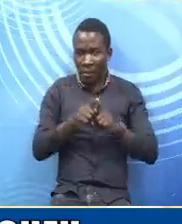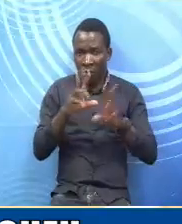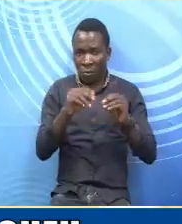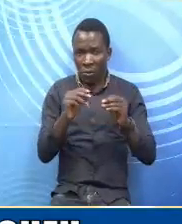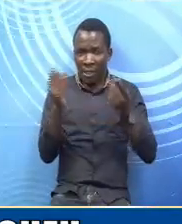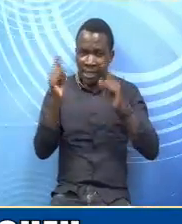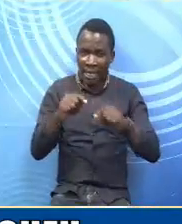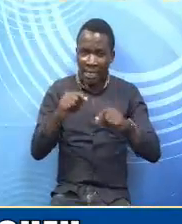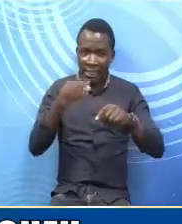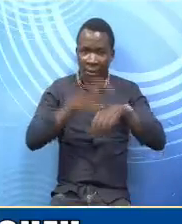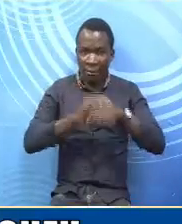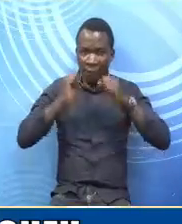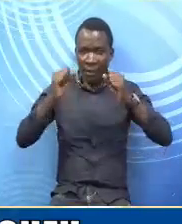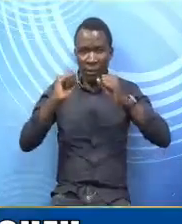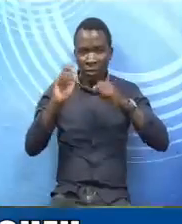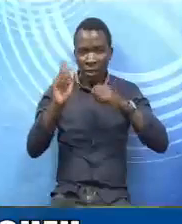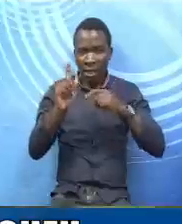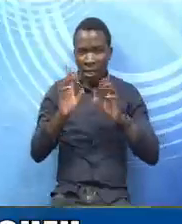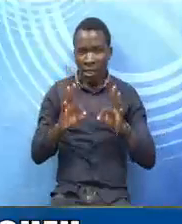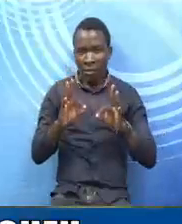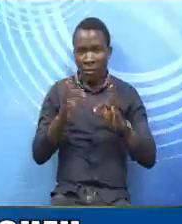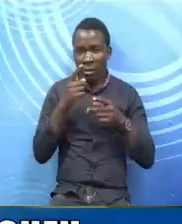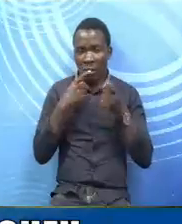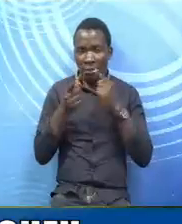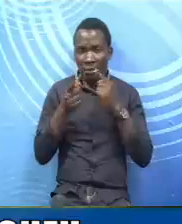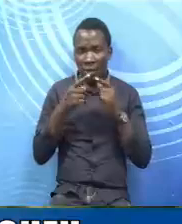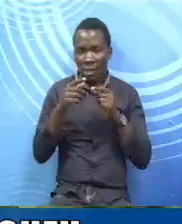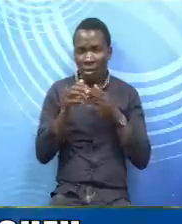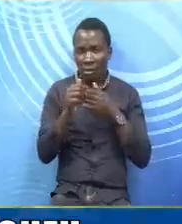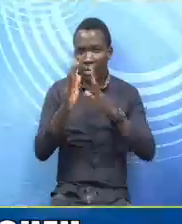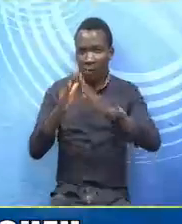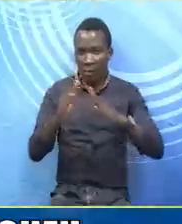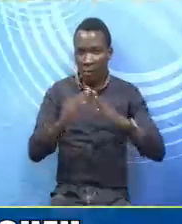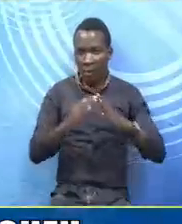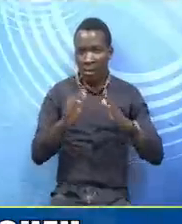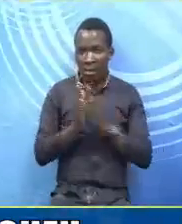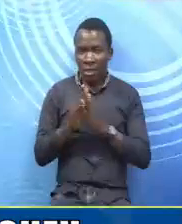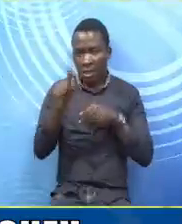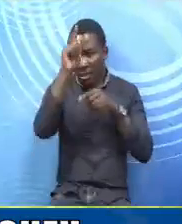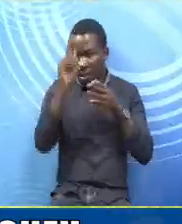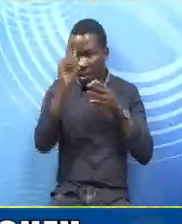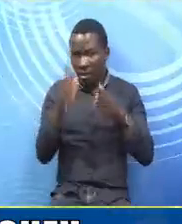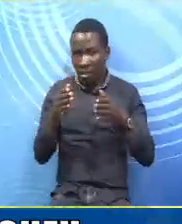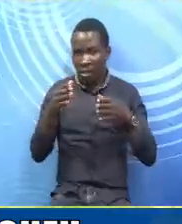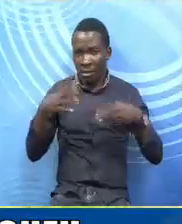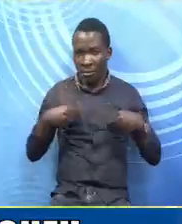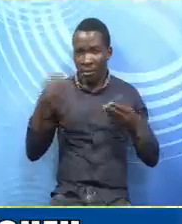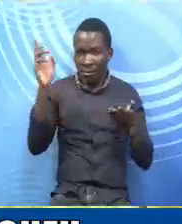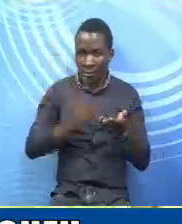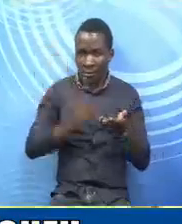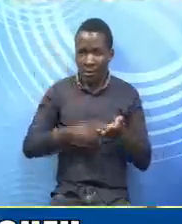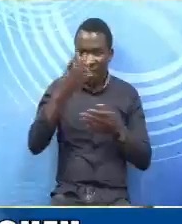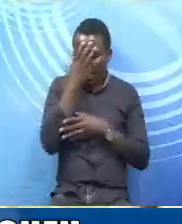yaje ahita amfata ku ngufu naho n'ikintu twari twakavuga umuyobozi w'umudugudu wa Gicuncu ndetse n'abaturage ayoboye bemeza ko ari igisebo ku mudugudu